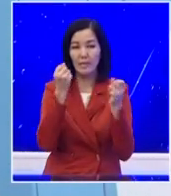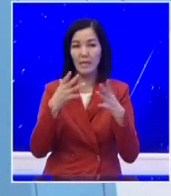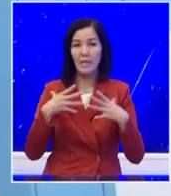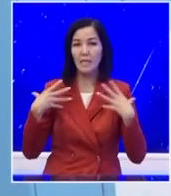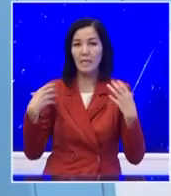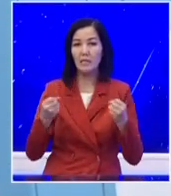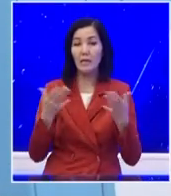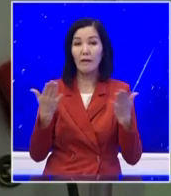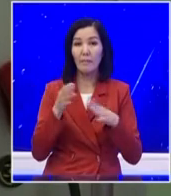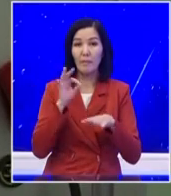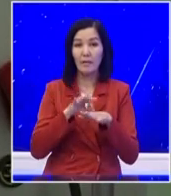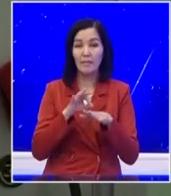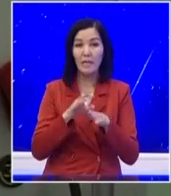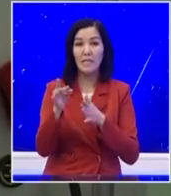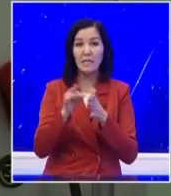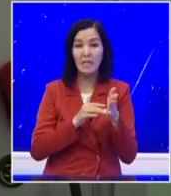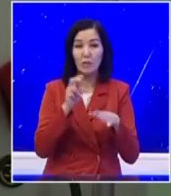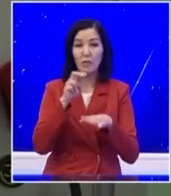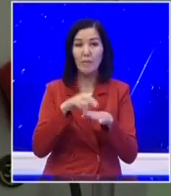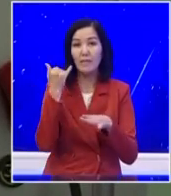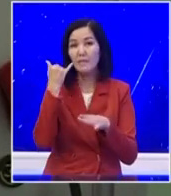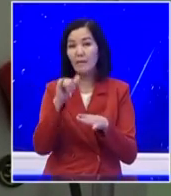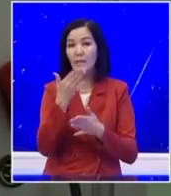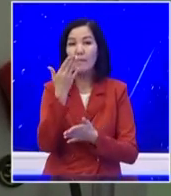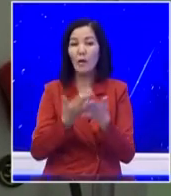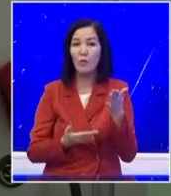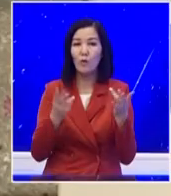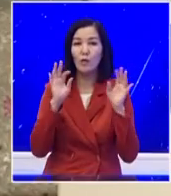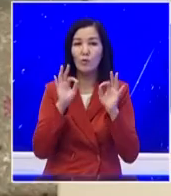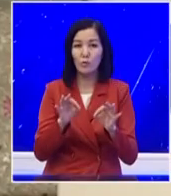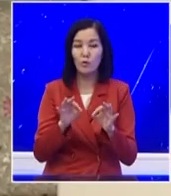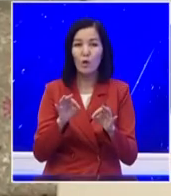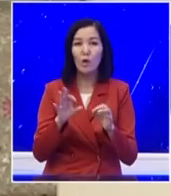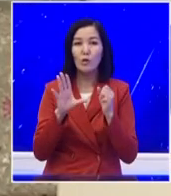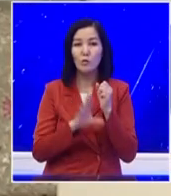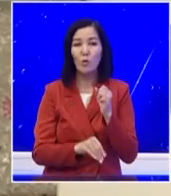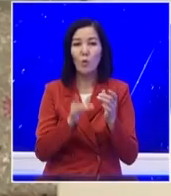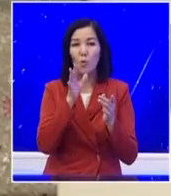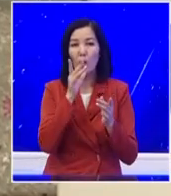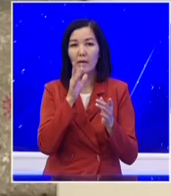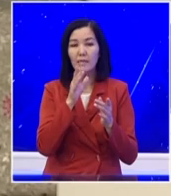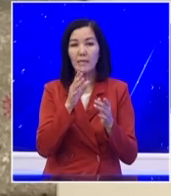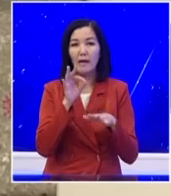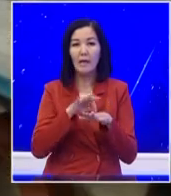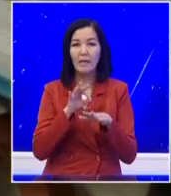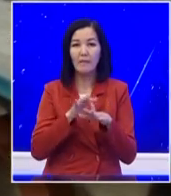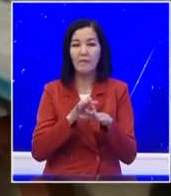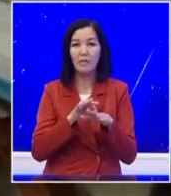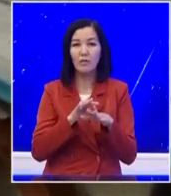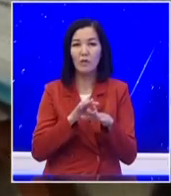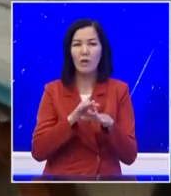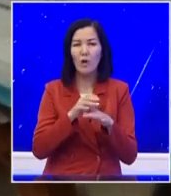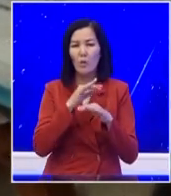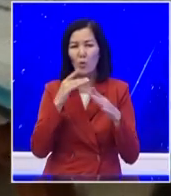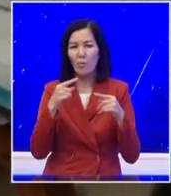денсаулығыңыздан қандай да бір кінәрат байқасаңыз, мамандарға хабарласып, кеңес алған абзал. Соңғы кездері мамандар коронавирустың симптомсыз түрі